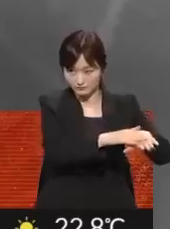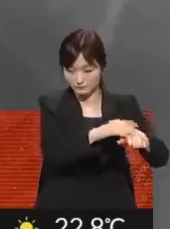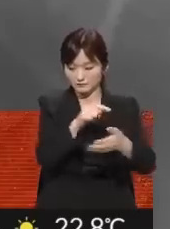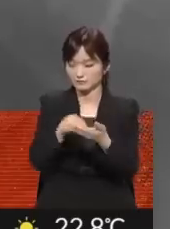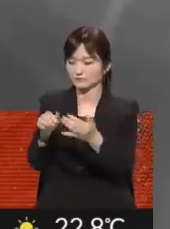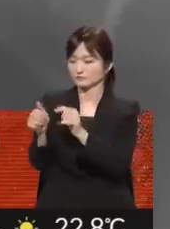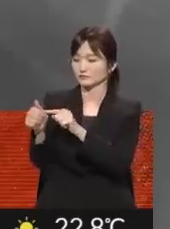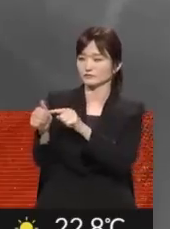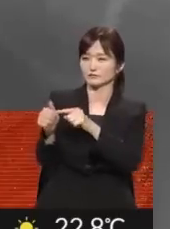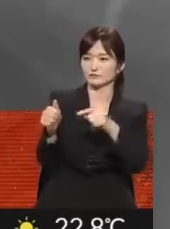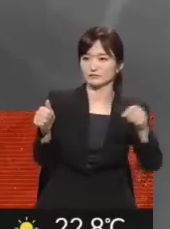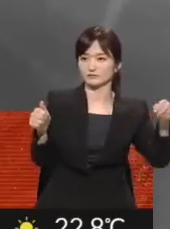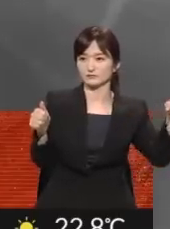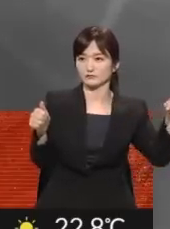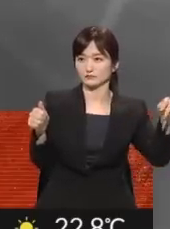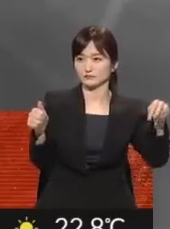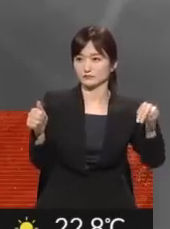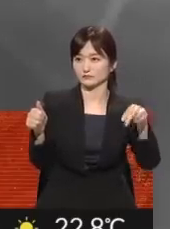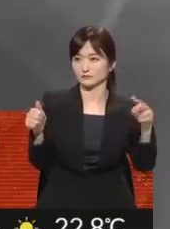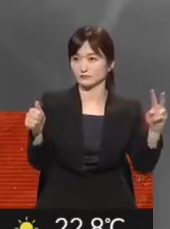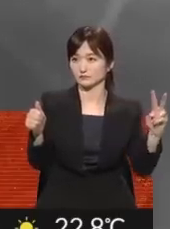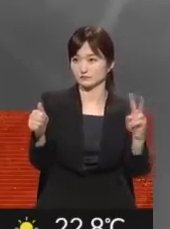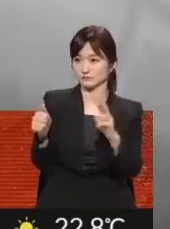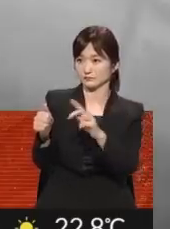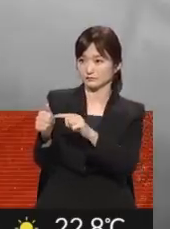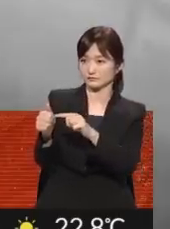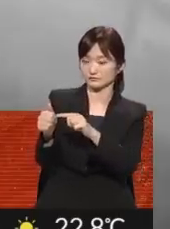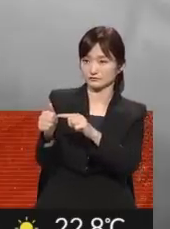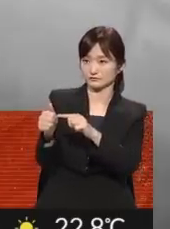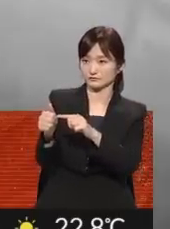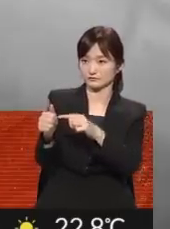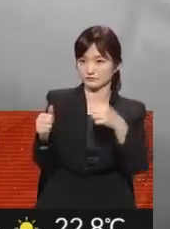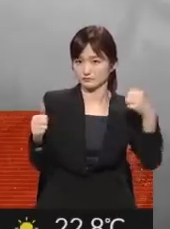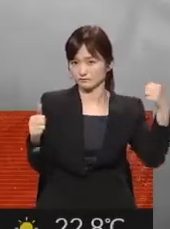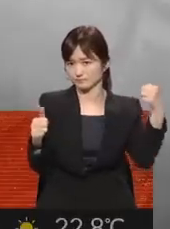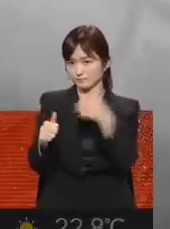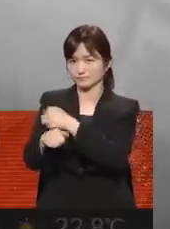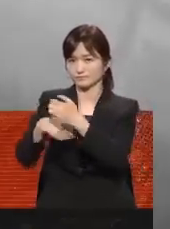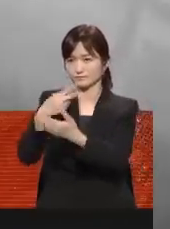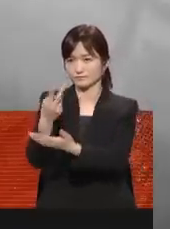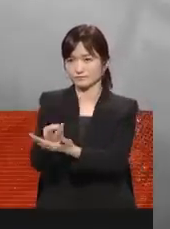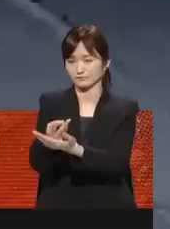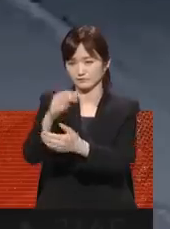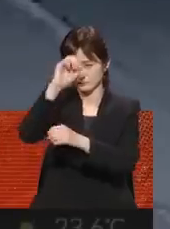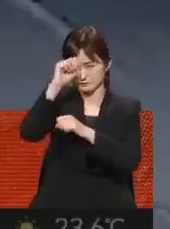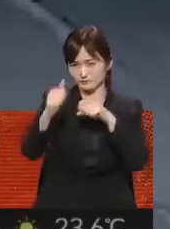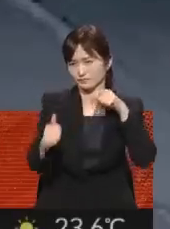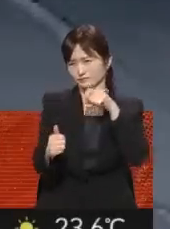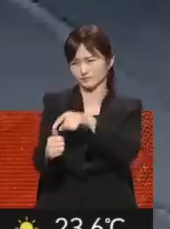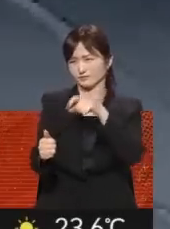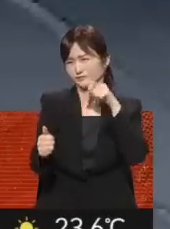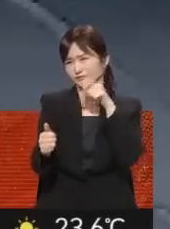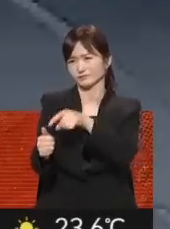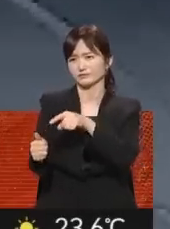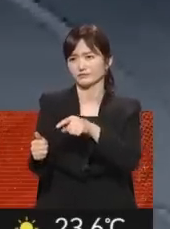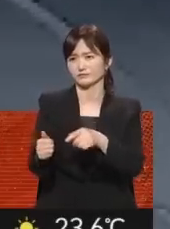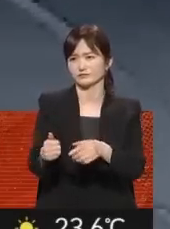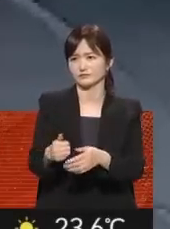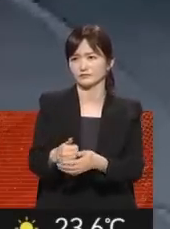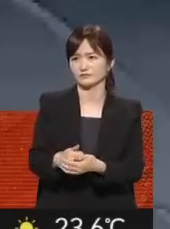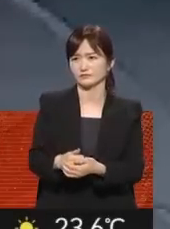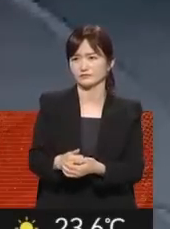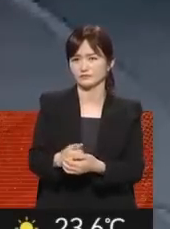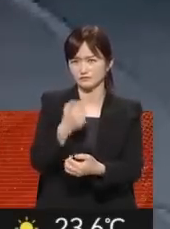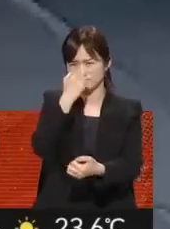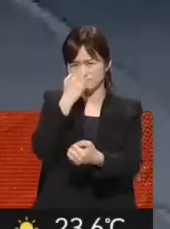피해자를 향해서 걸어 나오는 모습이고요 그러던 중에 저렇게 운전자 한 명이 피해자를 넘어뜨리고 주먹이랑 발로 머리를 마구 가격하는 모습입니다